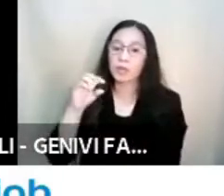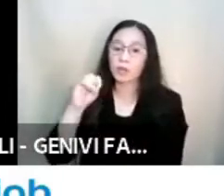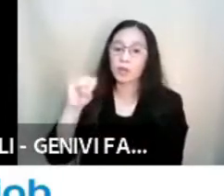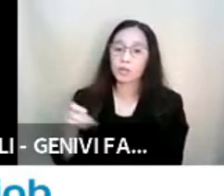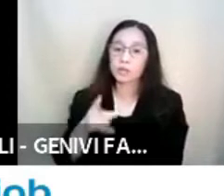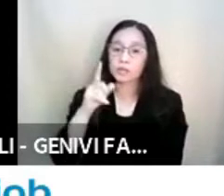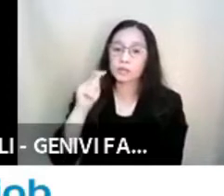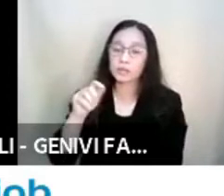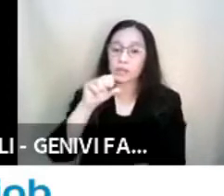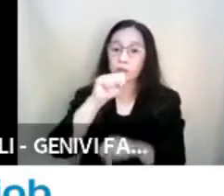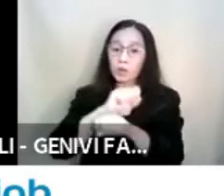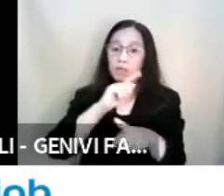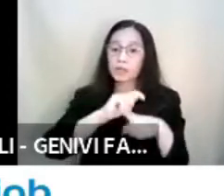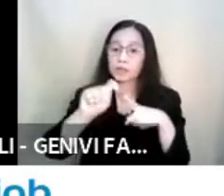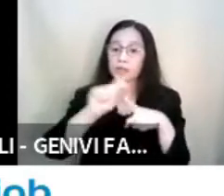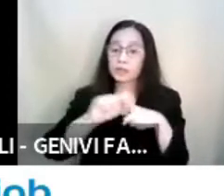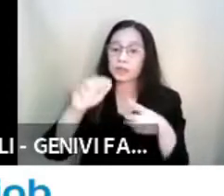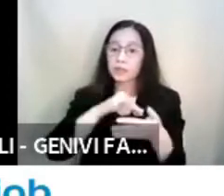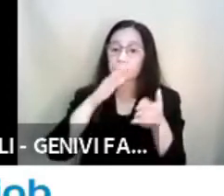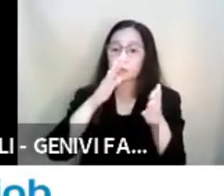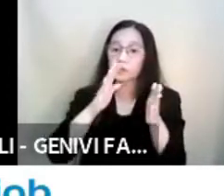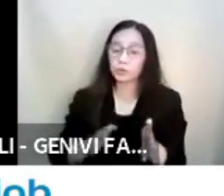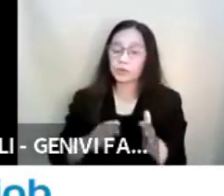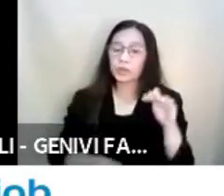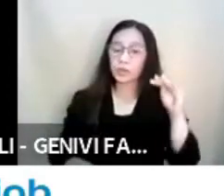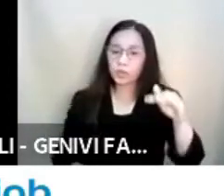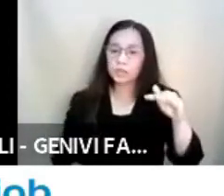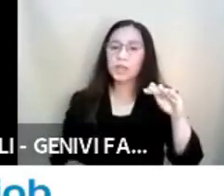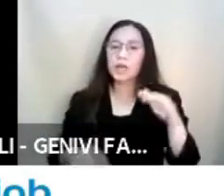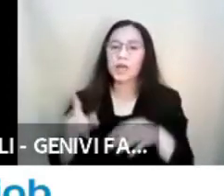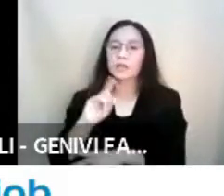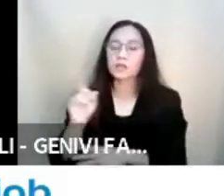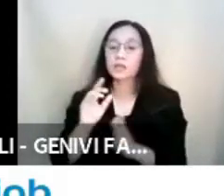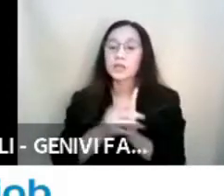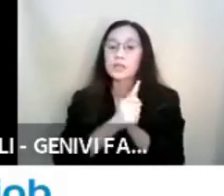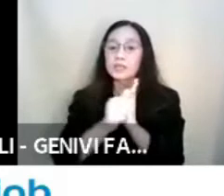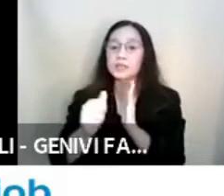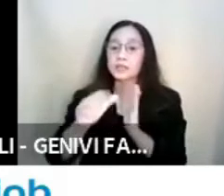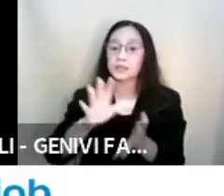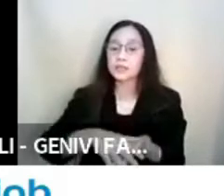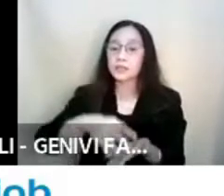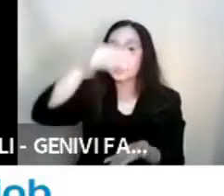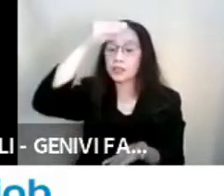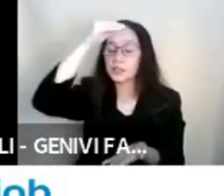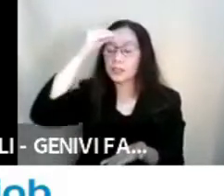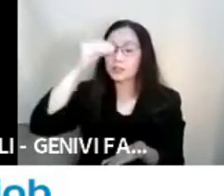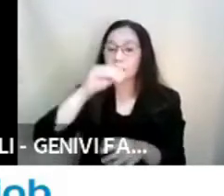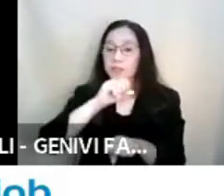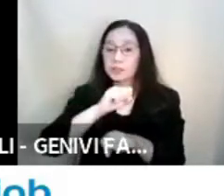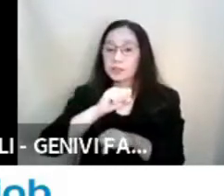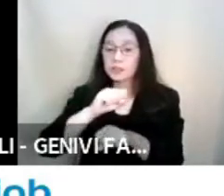work training yung ating estudyante or anak. Ano yung mga skills na pwede nilang matutunan in store work? Nandun